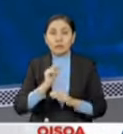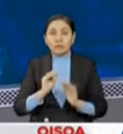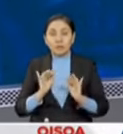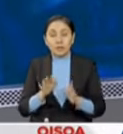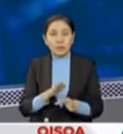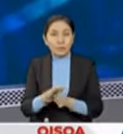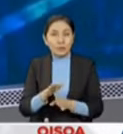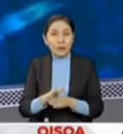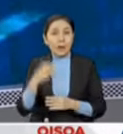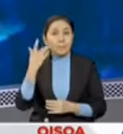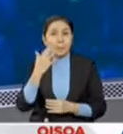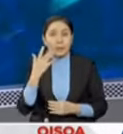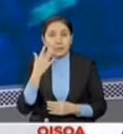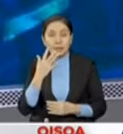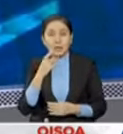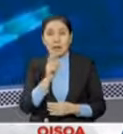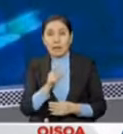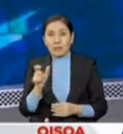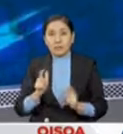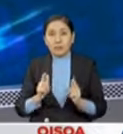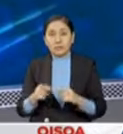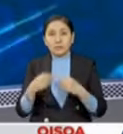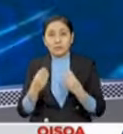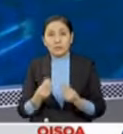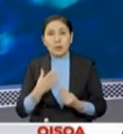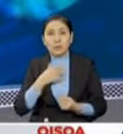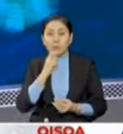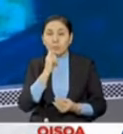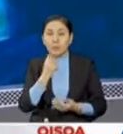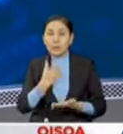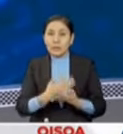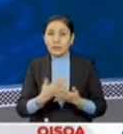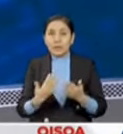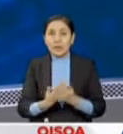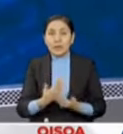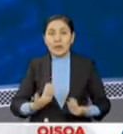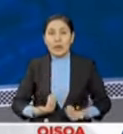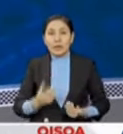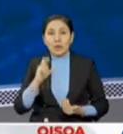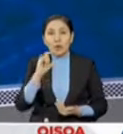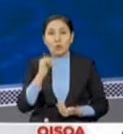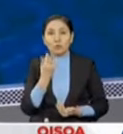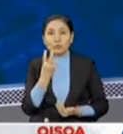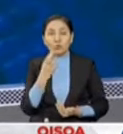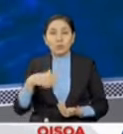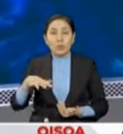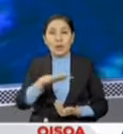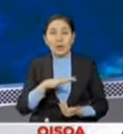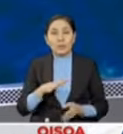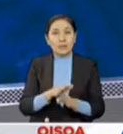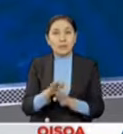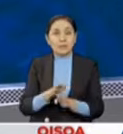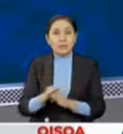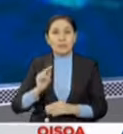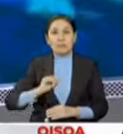amalga oshirilmoqda. Maqsad esa xalqni rozi qilish. Muxbirimiz poytaxtimizning Yangi hayot tumani Xushnud mahallasi misolida amalga